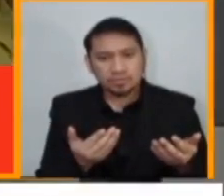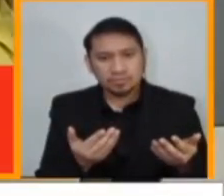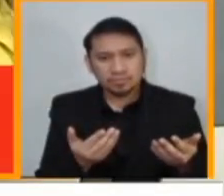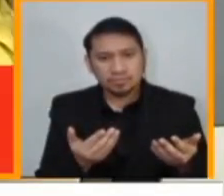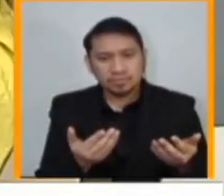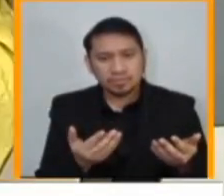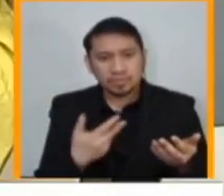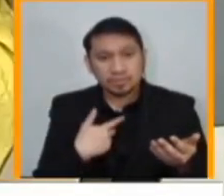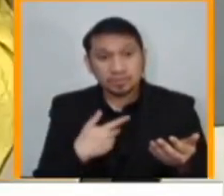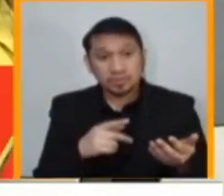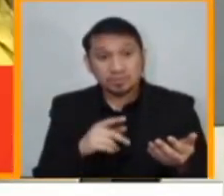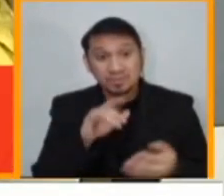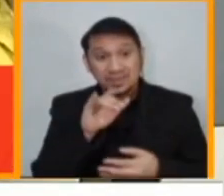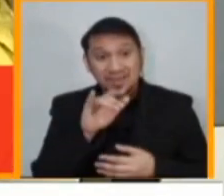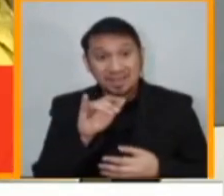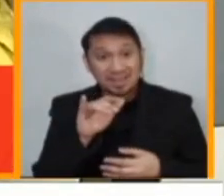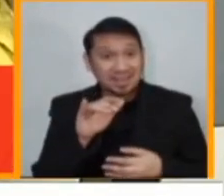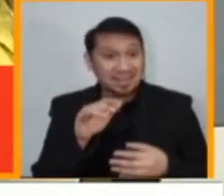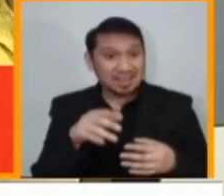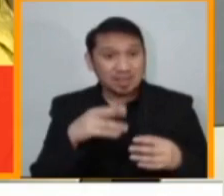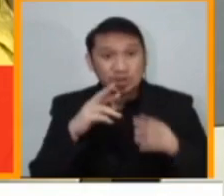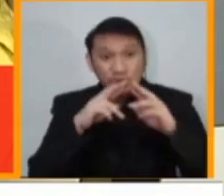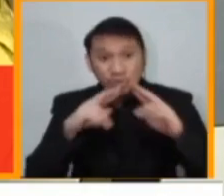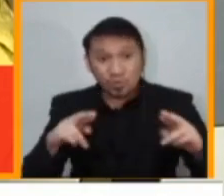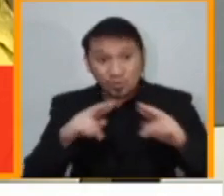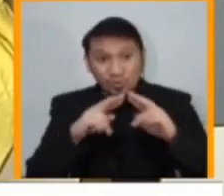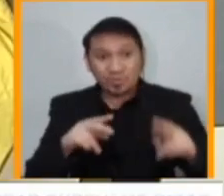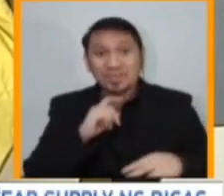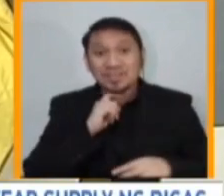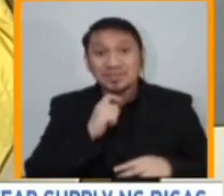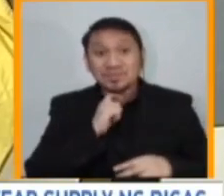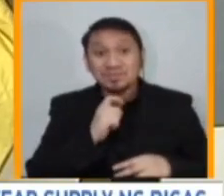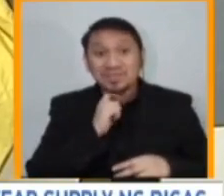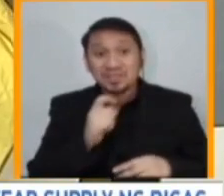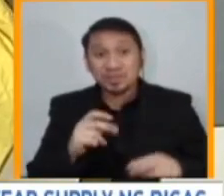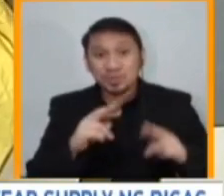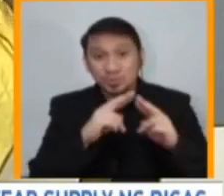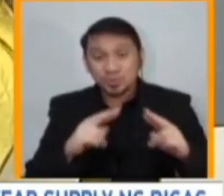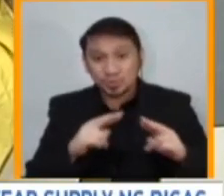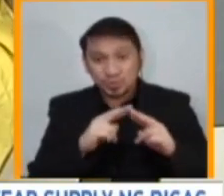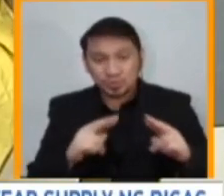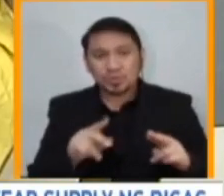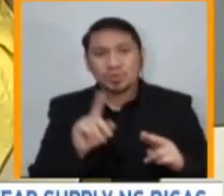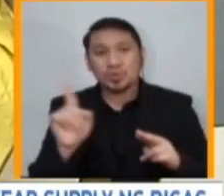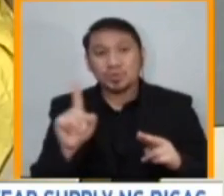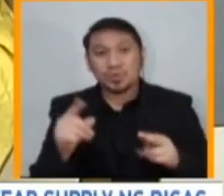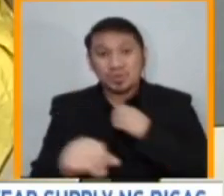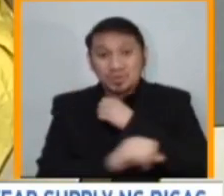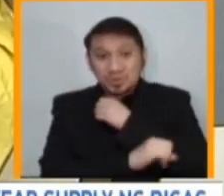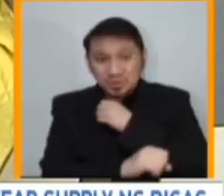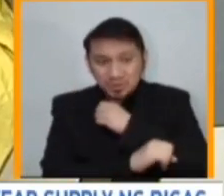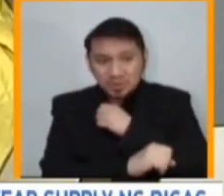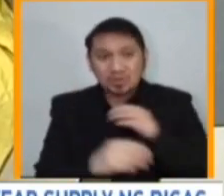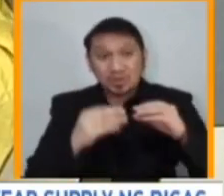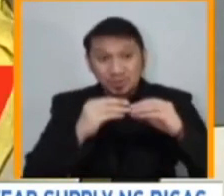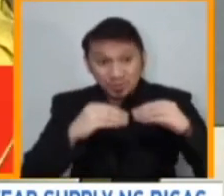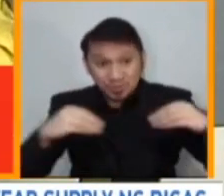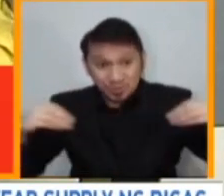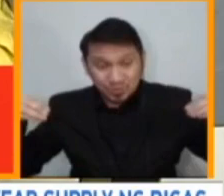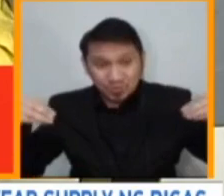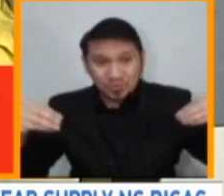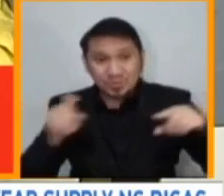nakatambak. Karaniwan sa mga ninakaw ng suspect na si Rogelio Santos ay mga extension cord. Ang gagawin niya raw rito ay